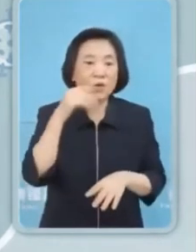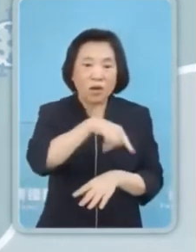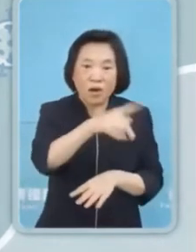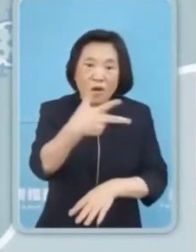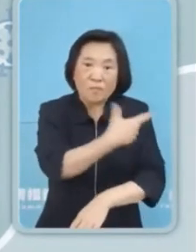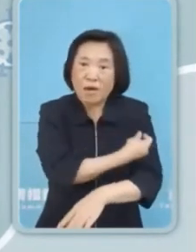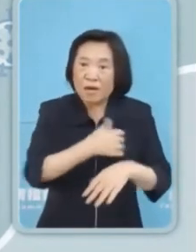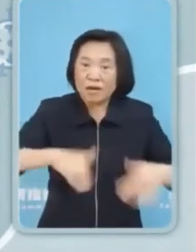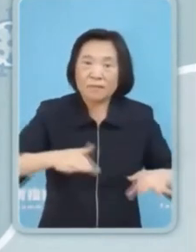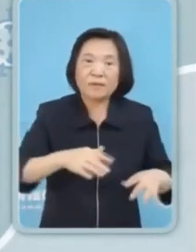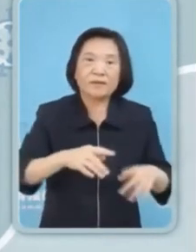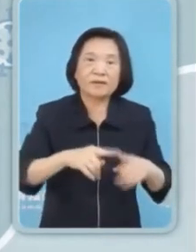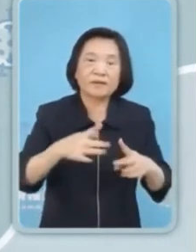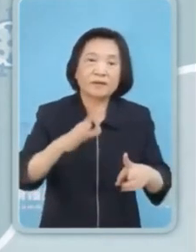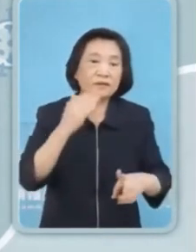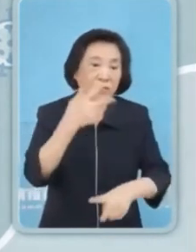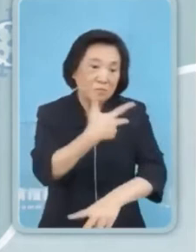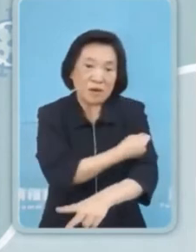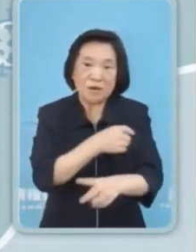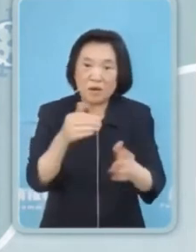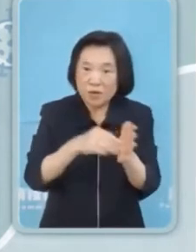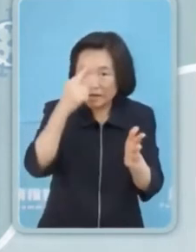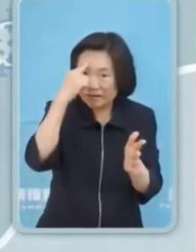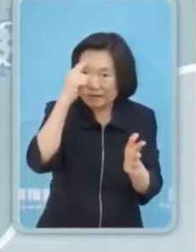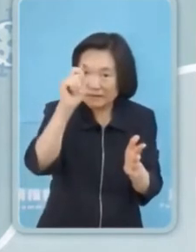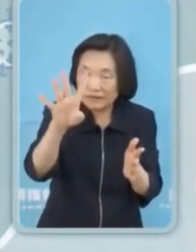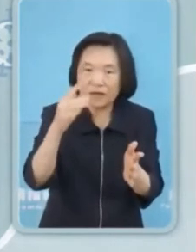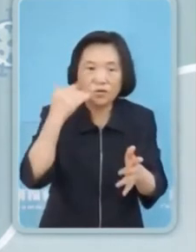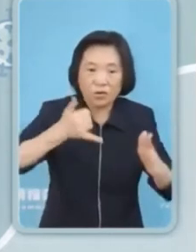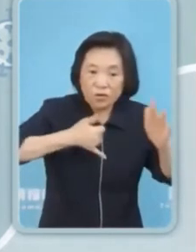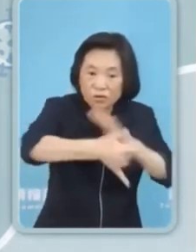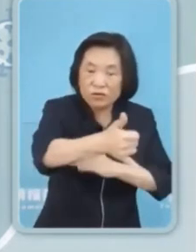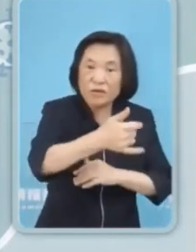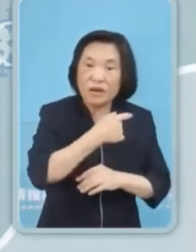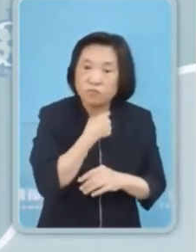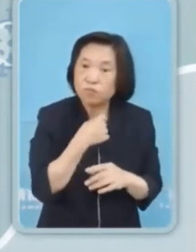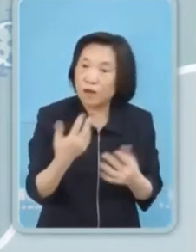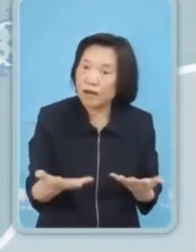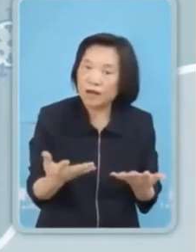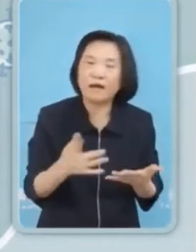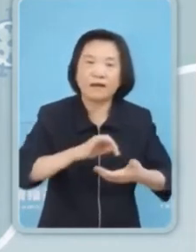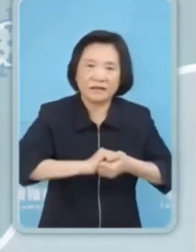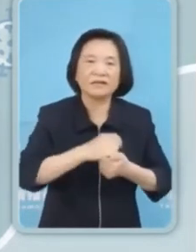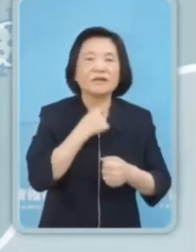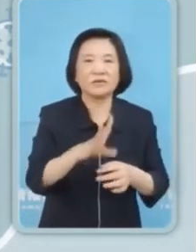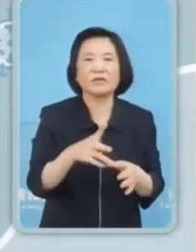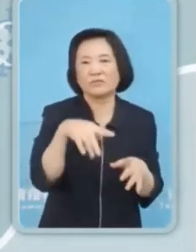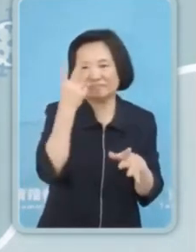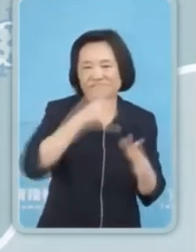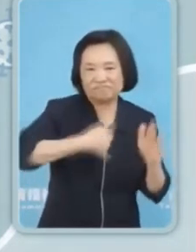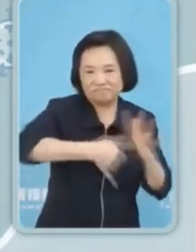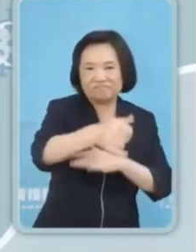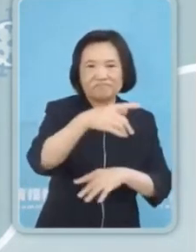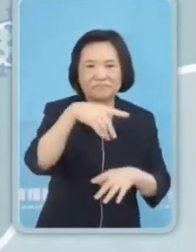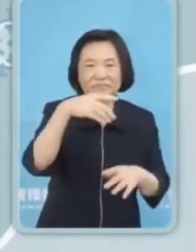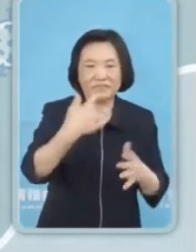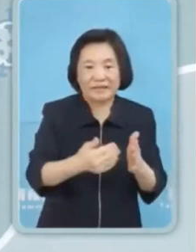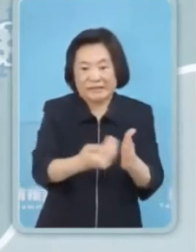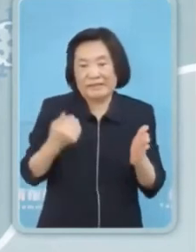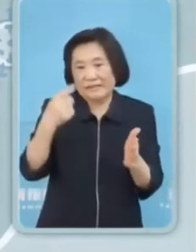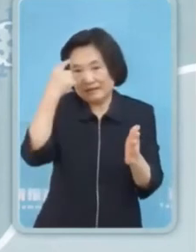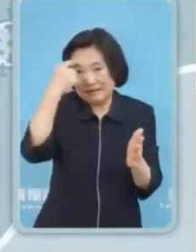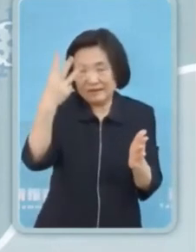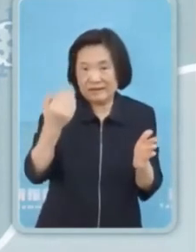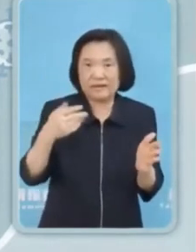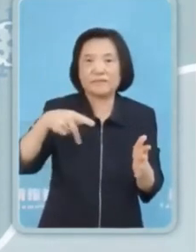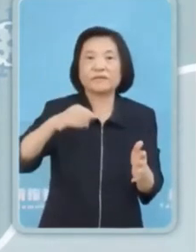接种疫苗或接种疫苗未满14天要进出机构的工作人员需要出示您进出那一天的往前3日内